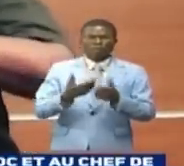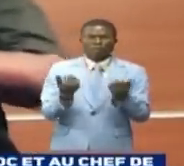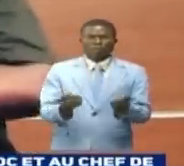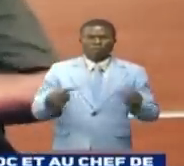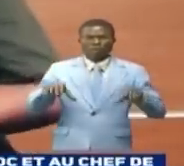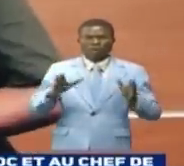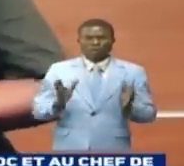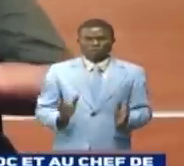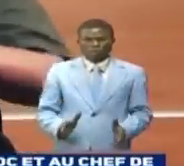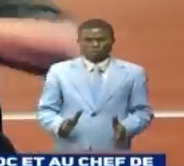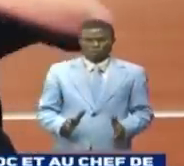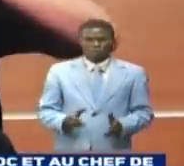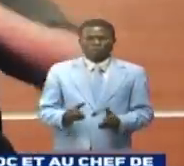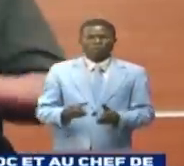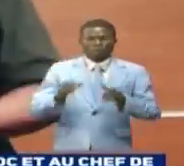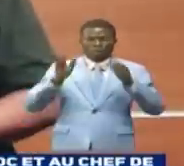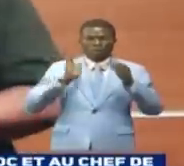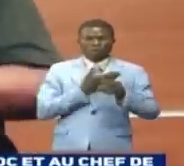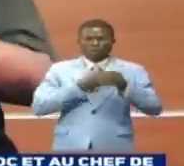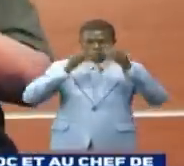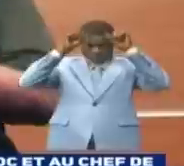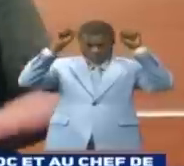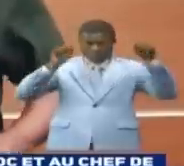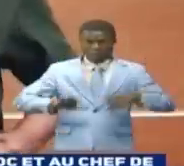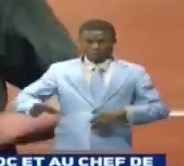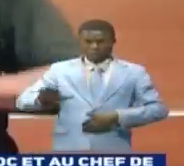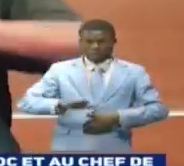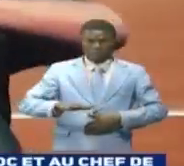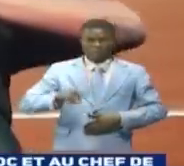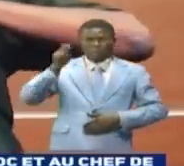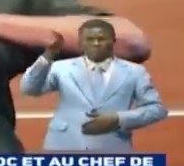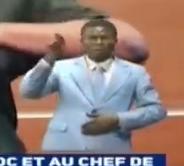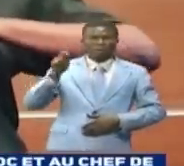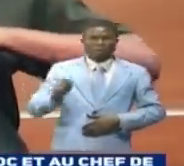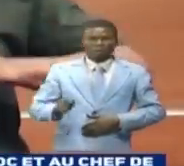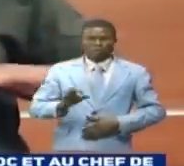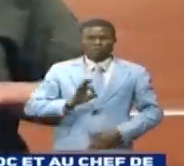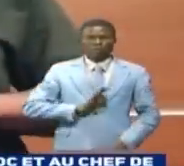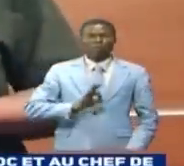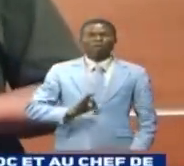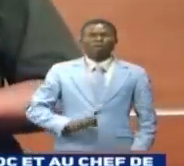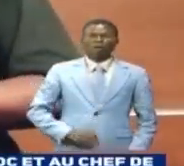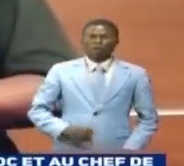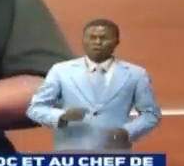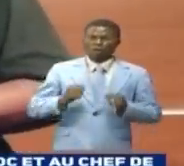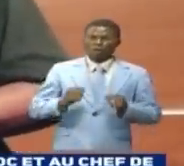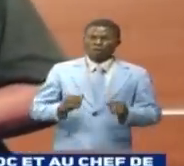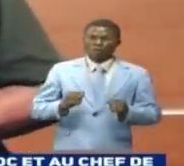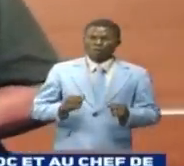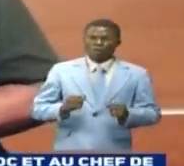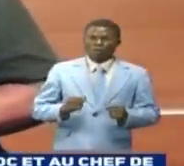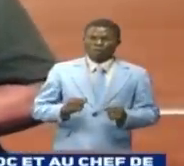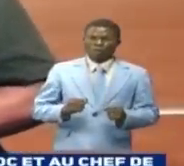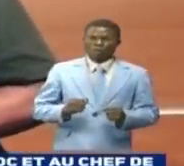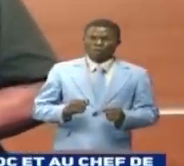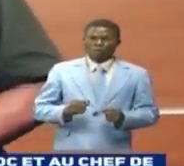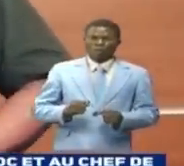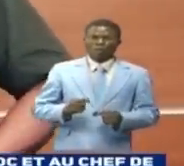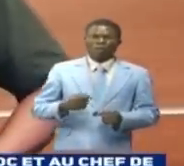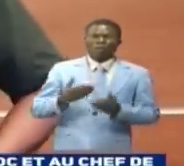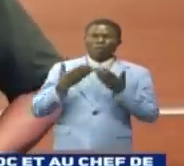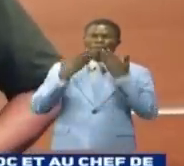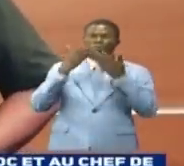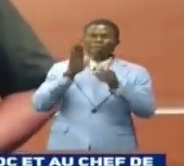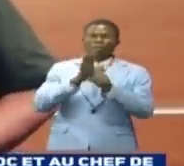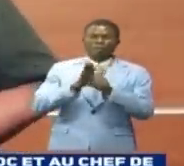mokonzi ya mboka pe mokonzi ya mampinga ya FRDC Fachi Beton pona mokano. Nous remercions